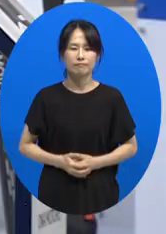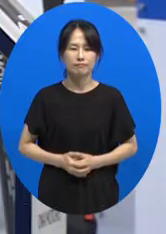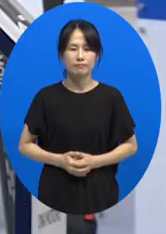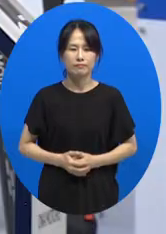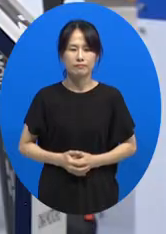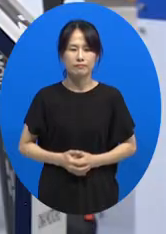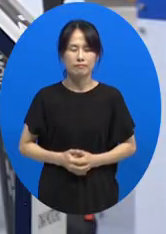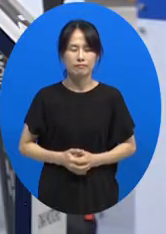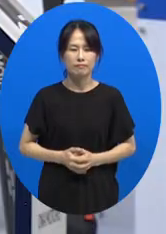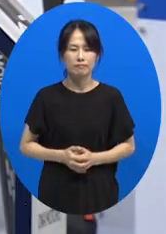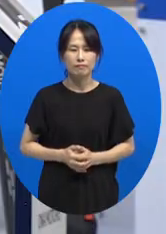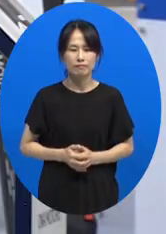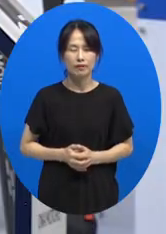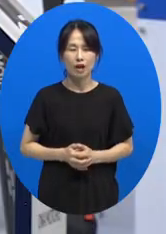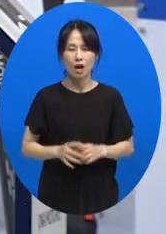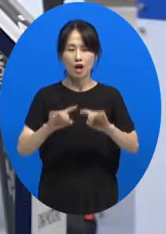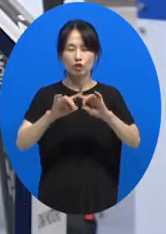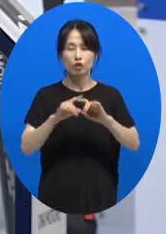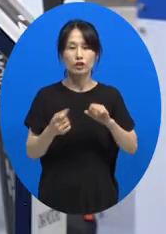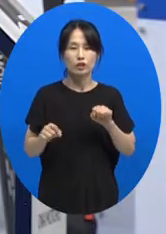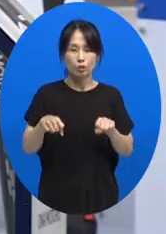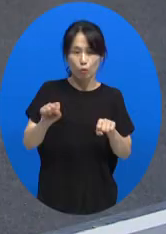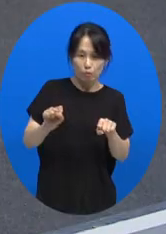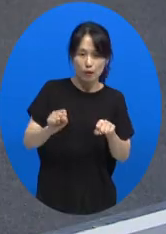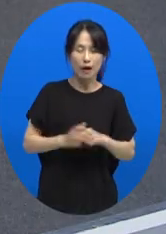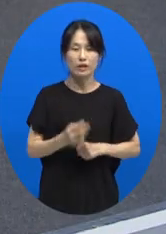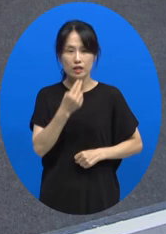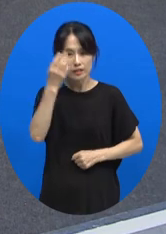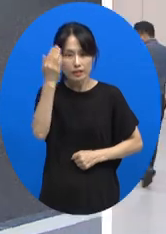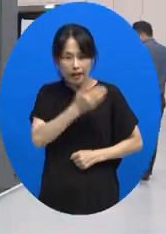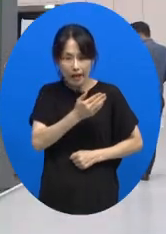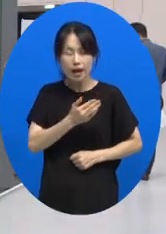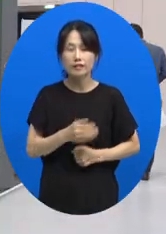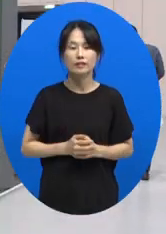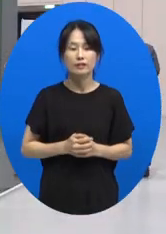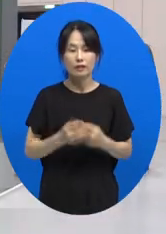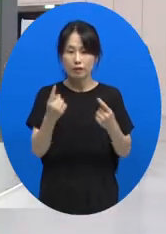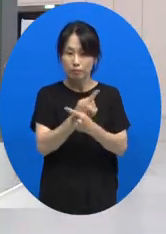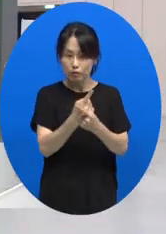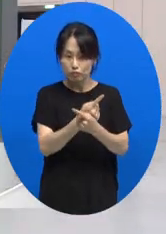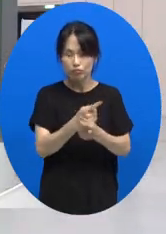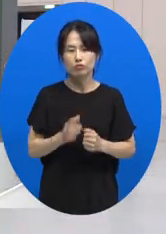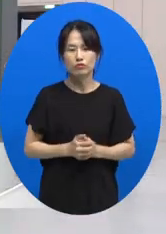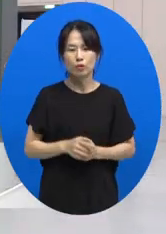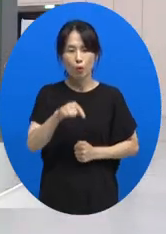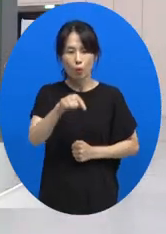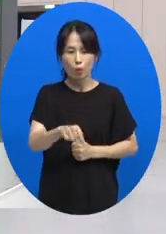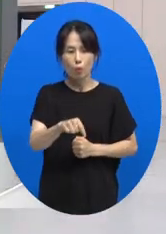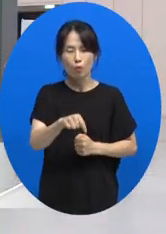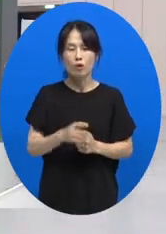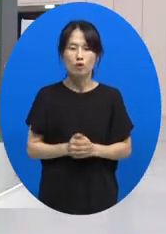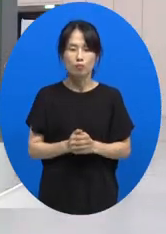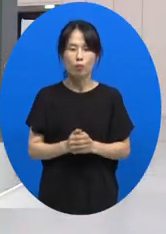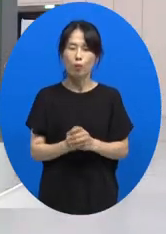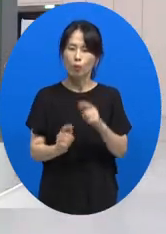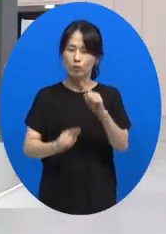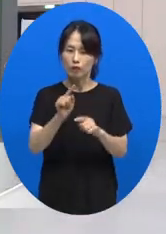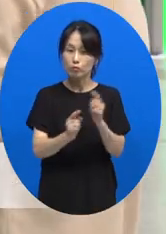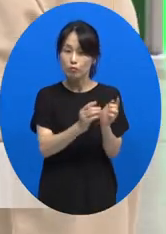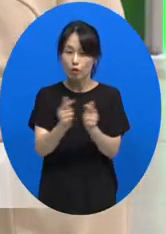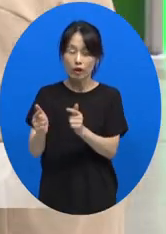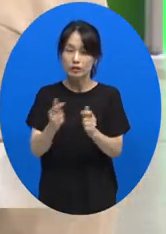참여했습니다. 이외에도 전기 오토바이, 실내 공기질 개선 제품, 최소한의 공간으로 녹화 공간을 연출하는 수직 정원